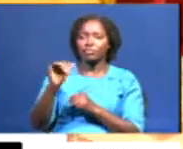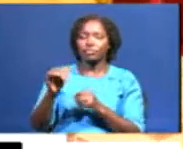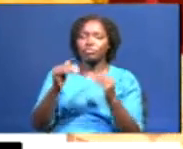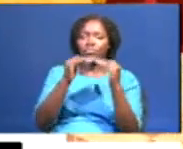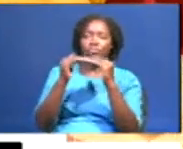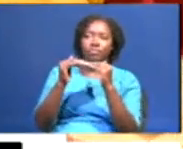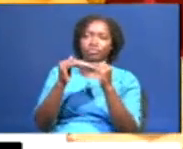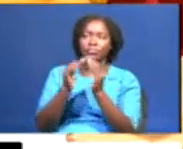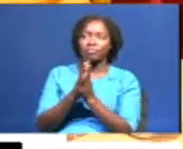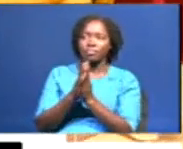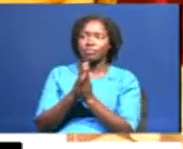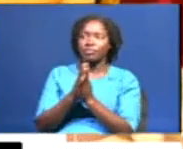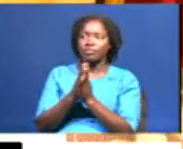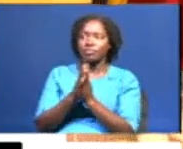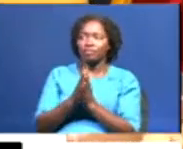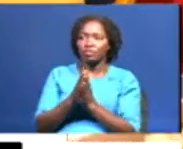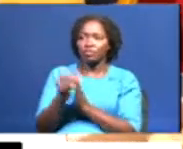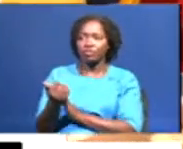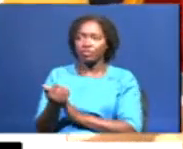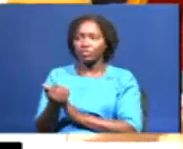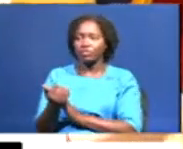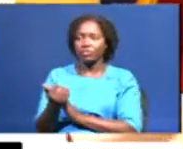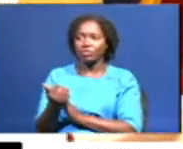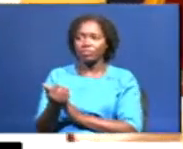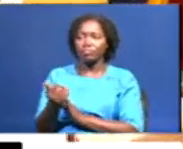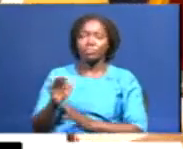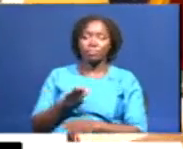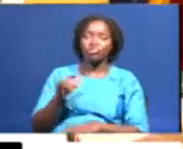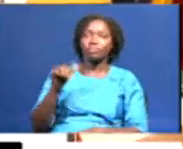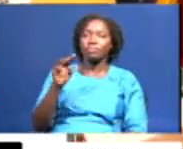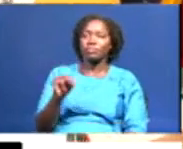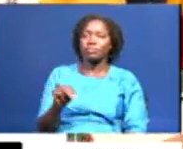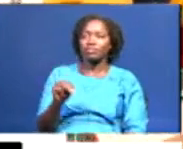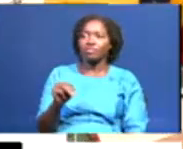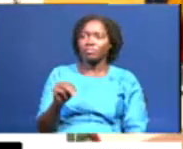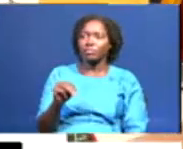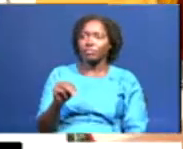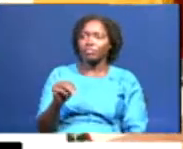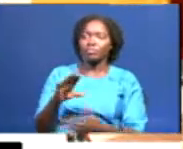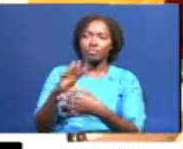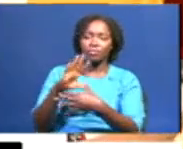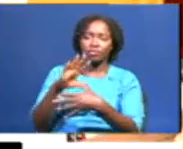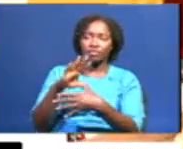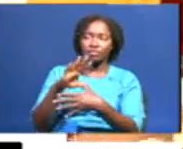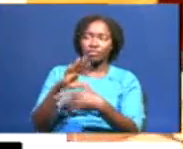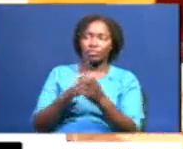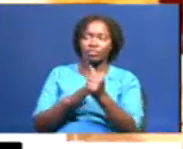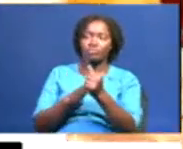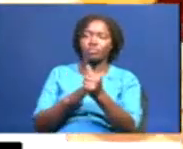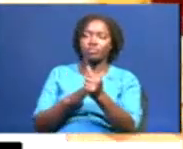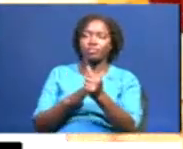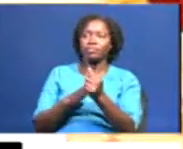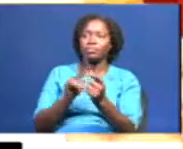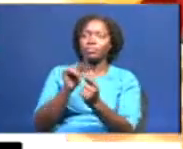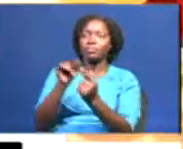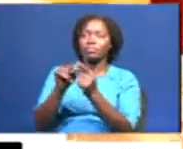Grandmaster Eltaj Safali. Kwenye upande wa kinadada, GM Josephine Heinemann wa Ujerumani anaongoza kwa alama kamili sawa